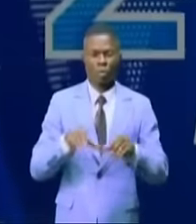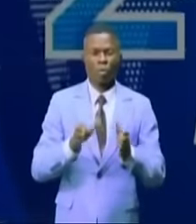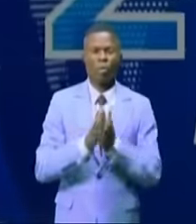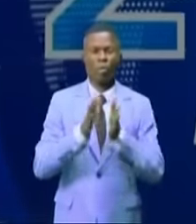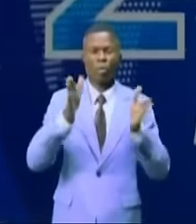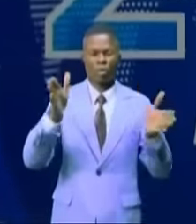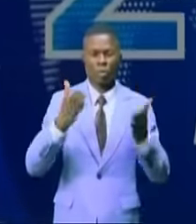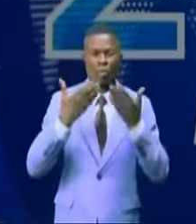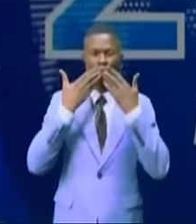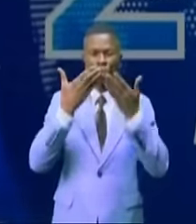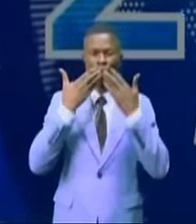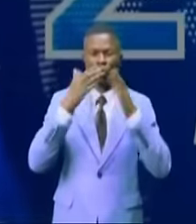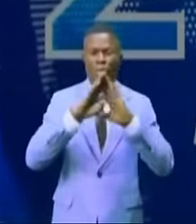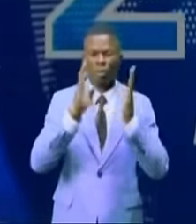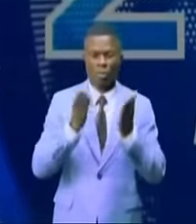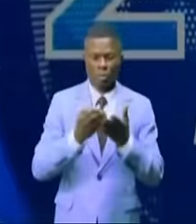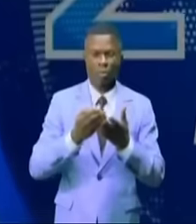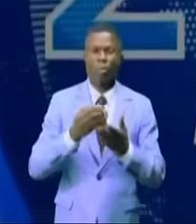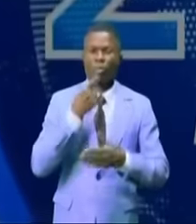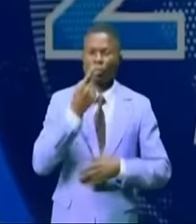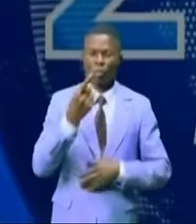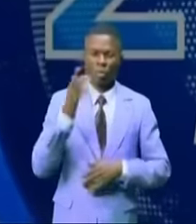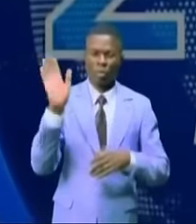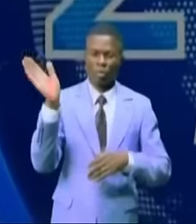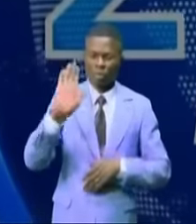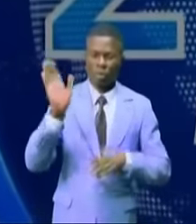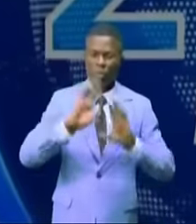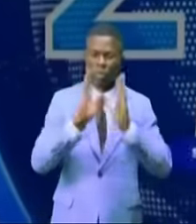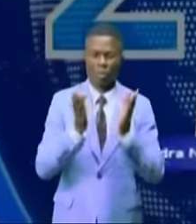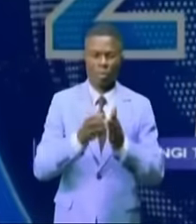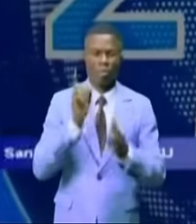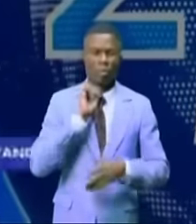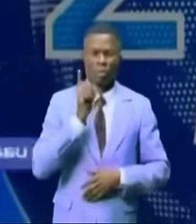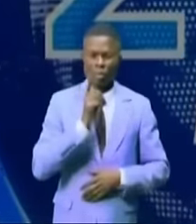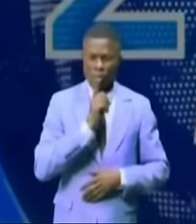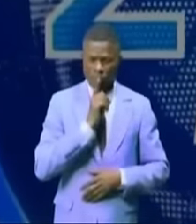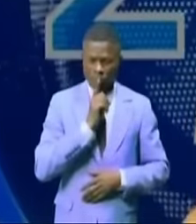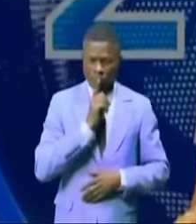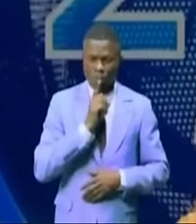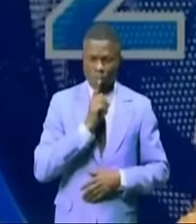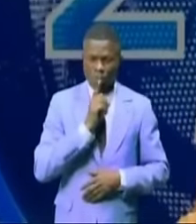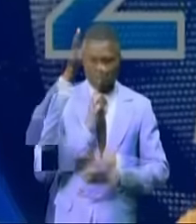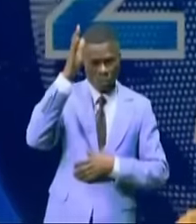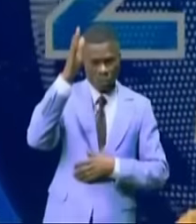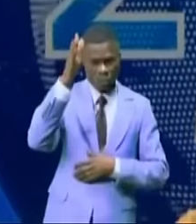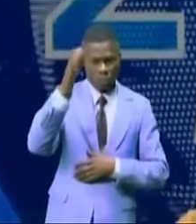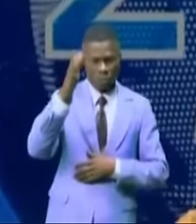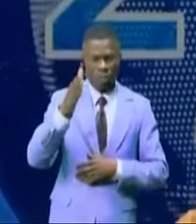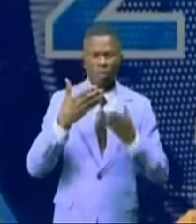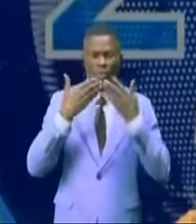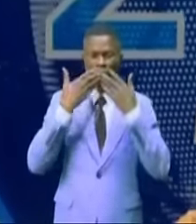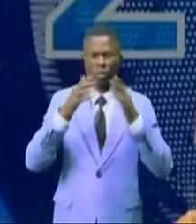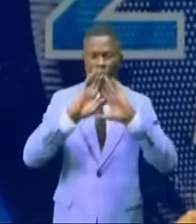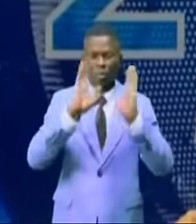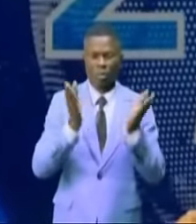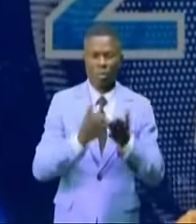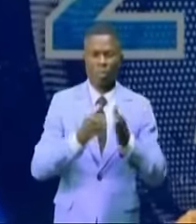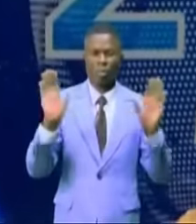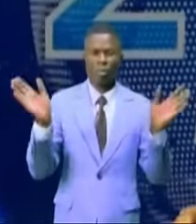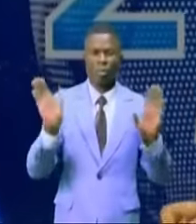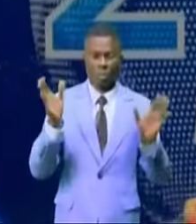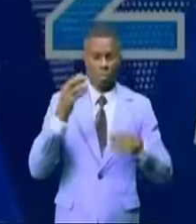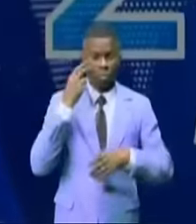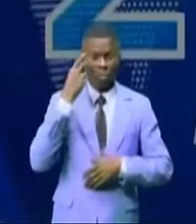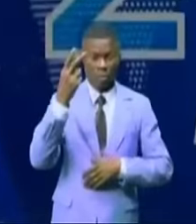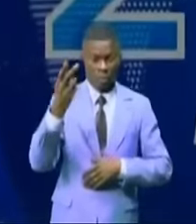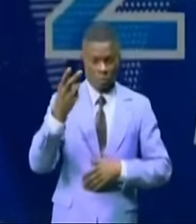L'actualité continue sur nos antennes retrouvées à 23h. Gaëtan Magalano, moi je vous reviens à 20h avec le même plaisir. Nous vous laissons maintenant